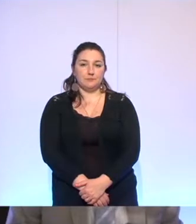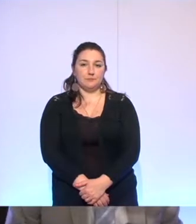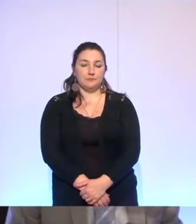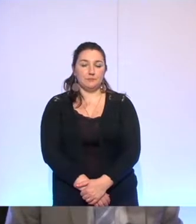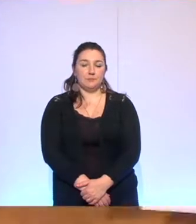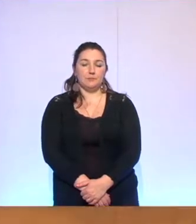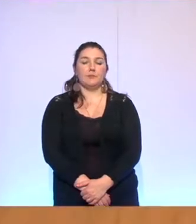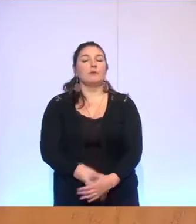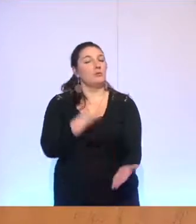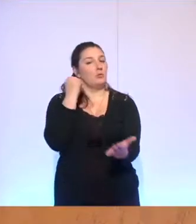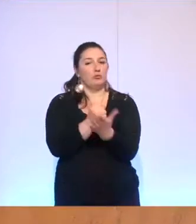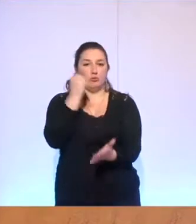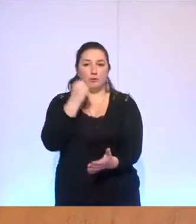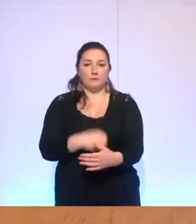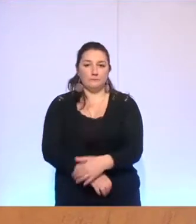Pour.